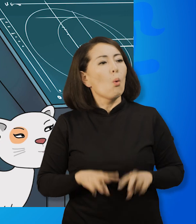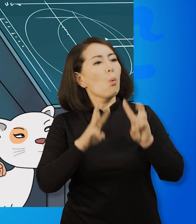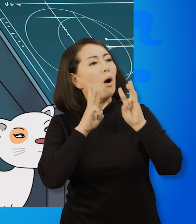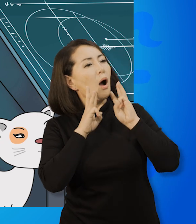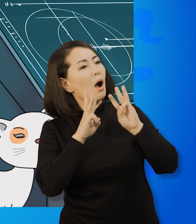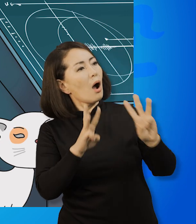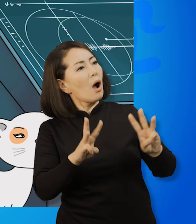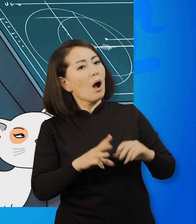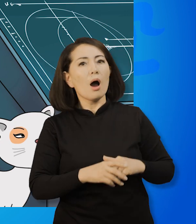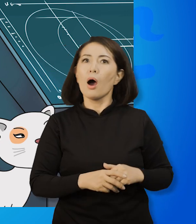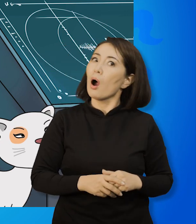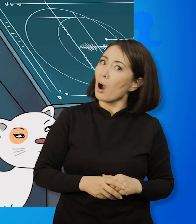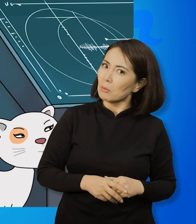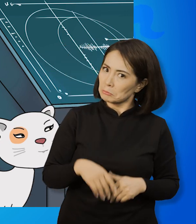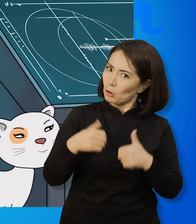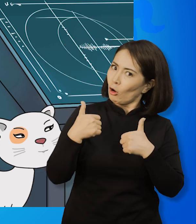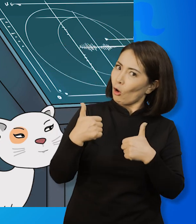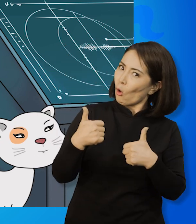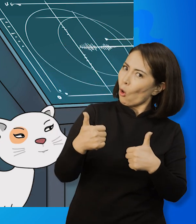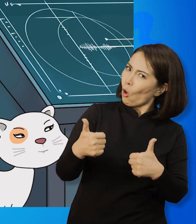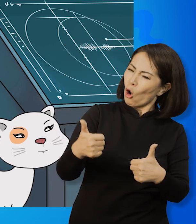Вау! Гоё юм аа.